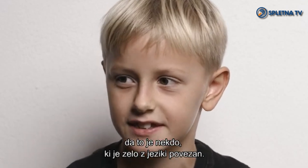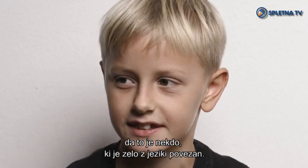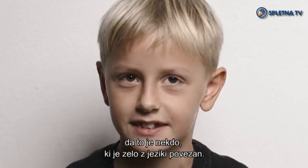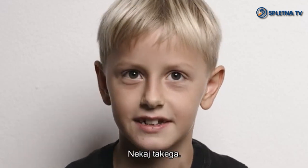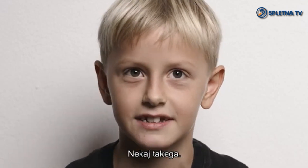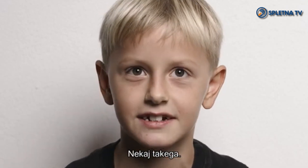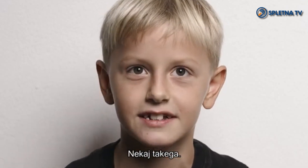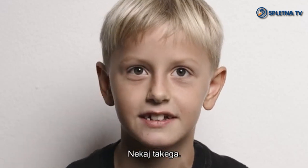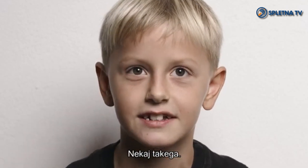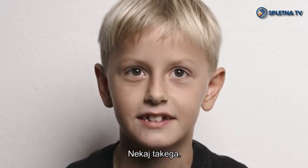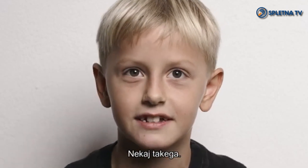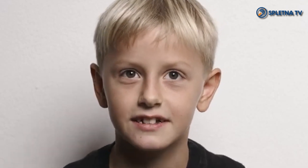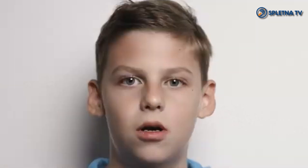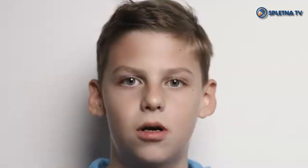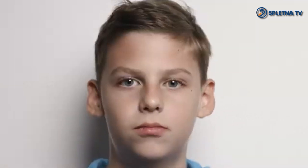jeziki povezan, nekaj takega.